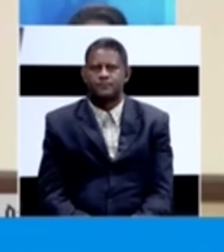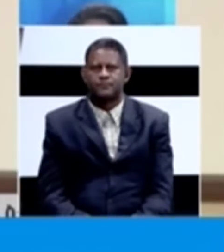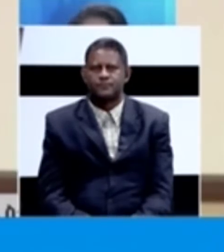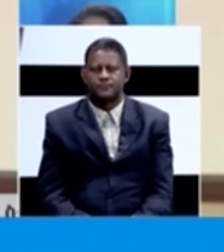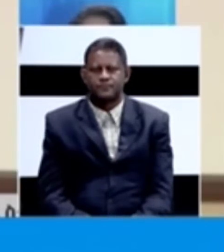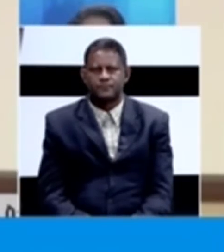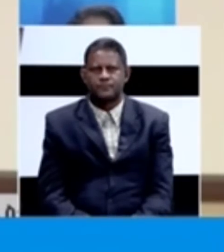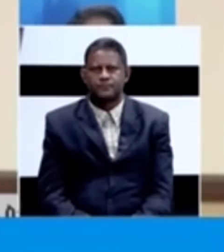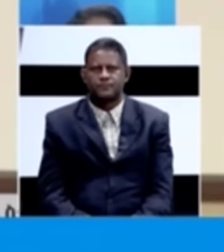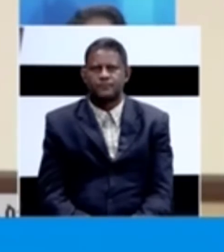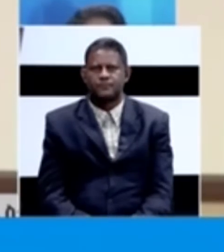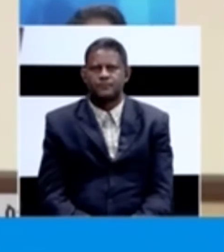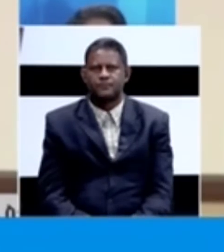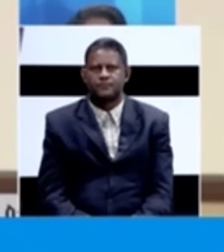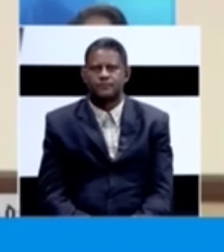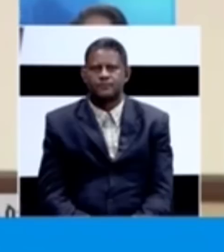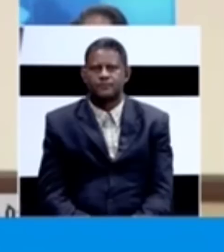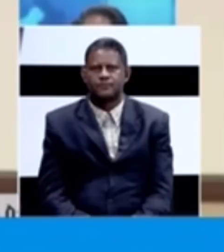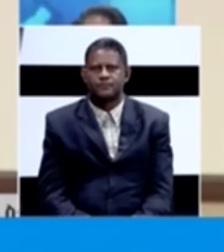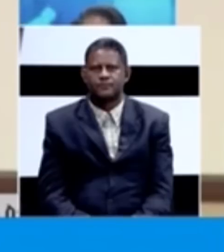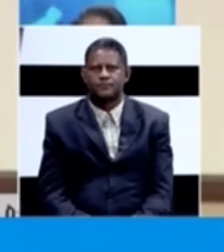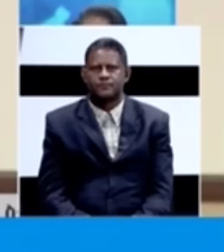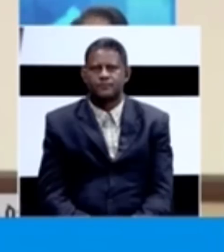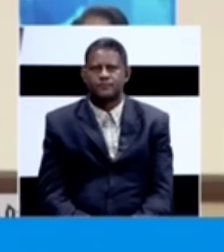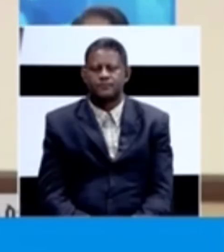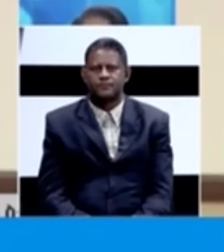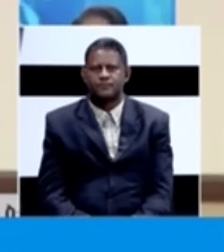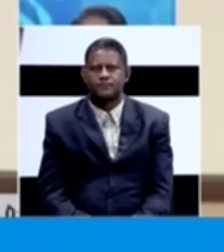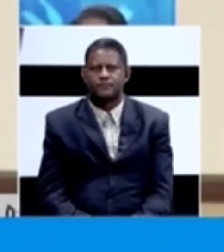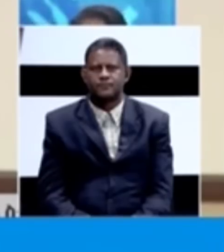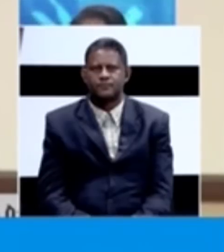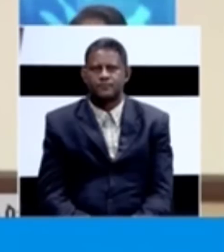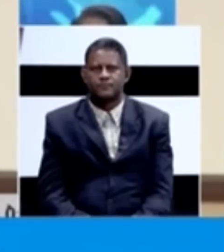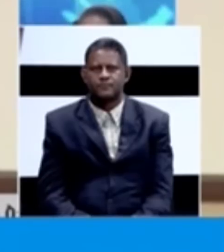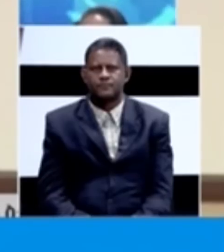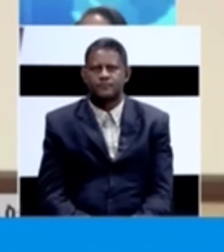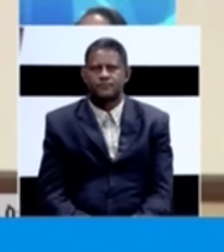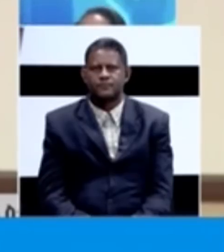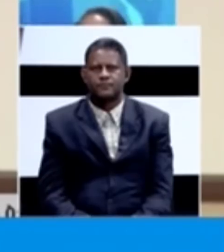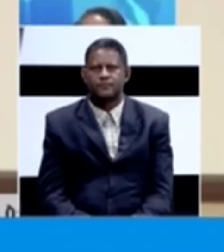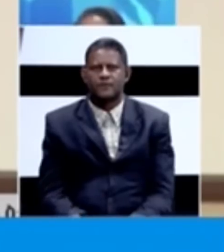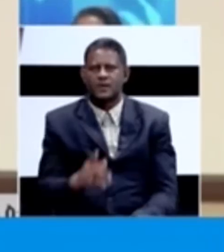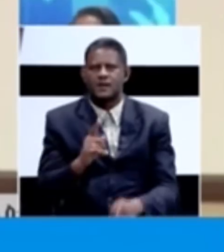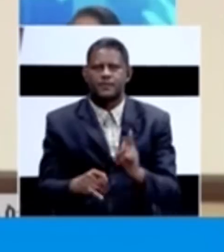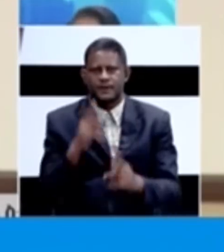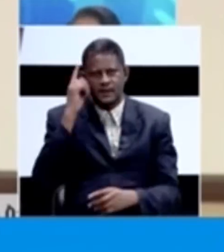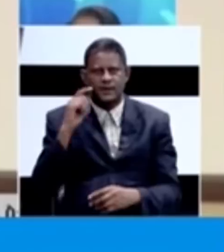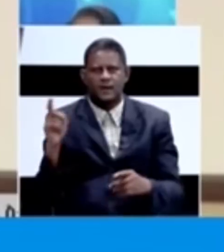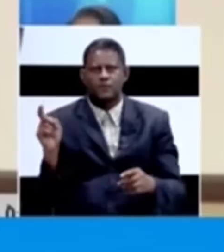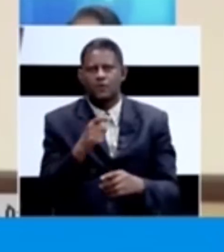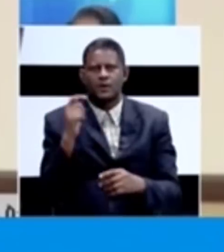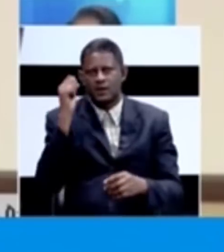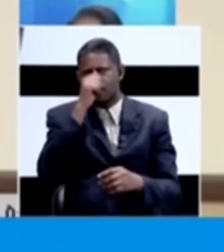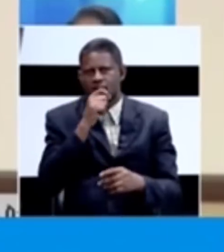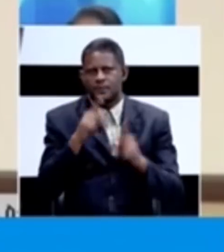ይሄን ታሳቢ ያደረገ ስራ ነው የፌደራል መንግስት እስከ ዛሬ እየሰራ ያለው ህዝብ አለኝ ብሎ ነው። ህዝቢ ትግራይ ከም ዝኾነ